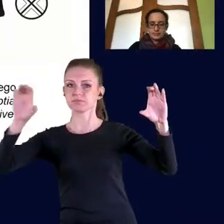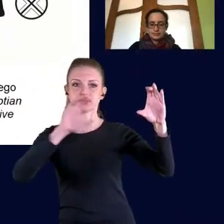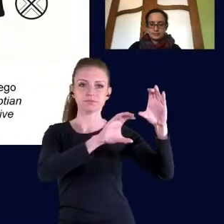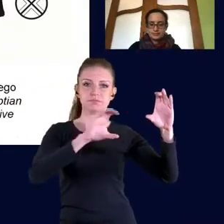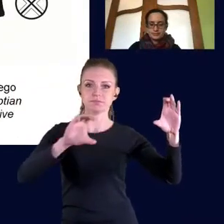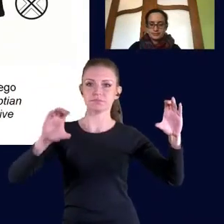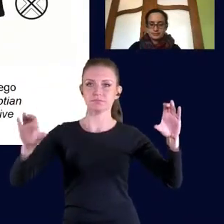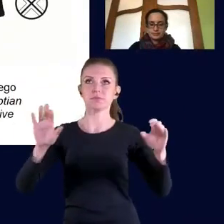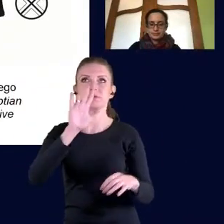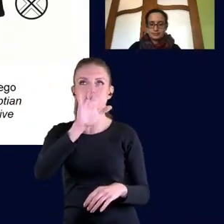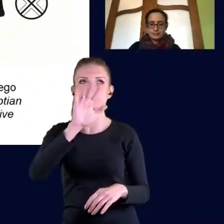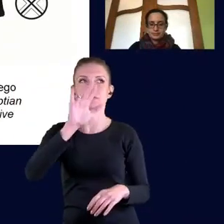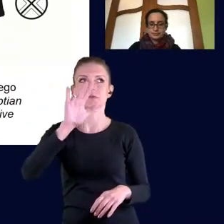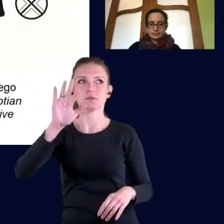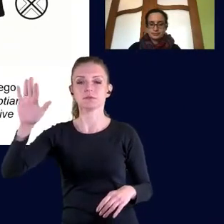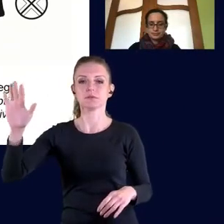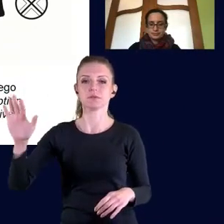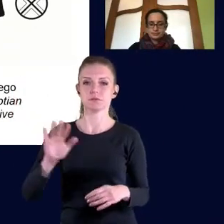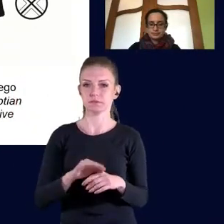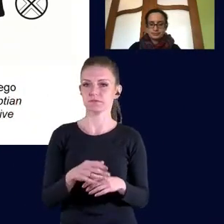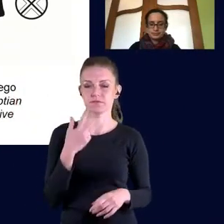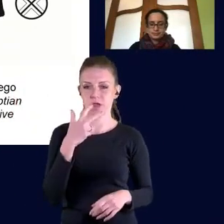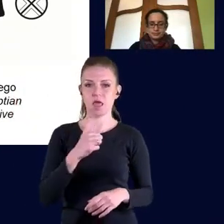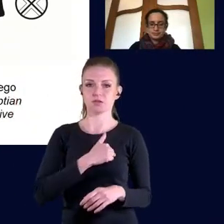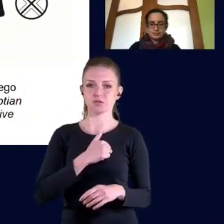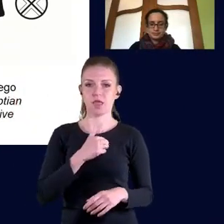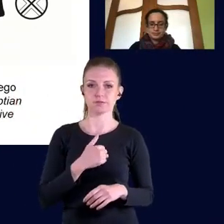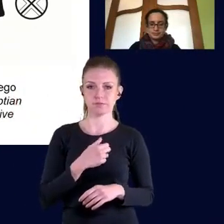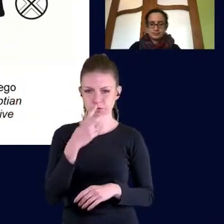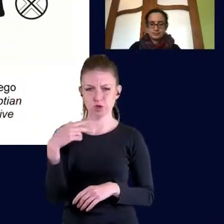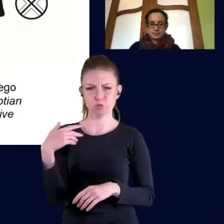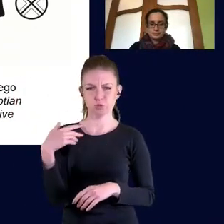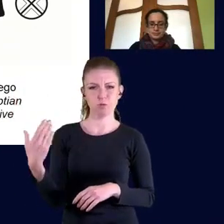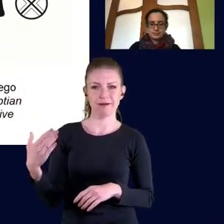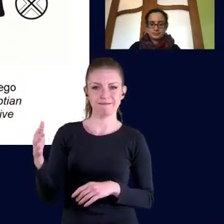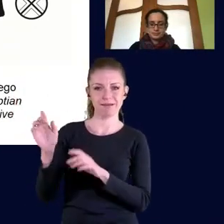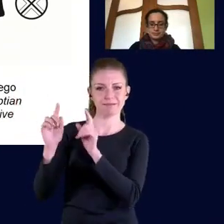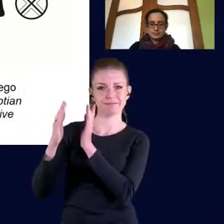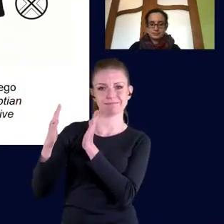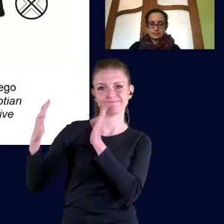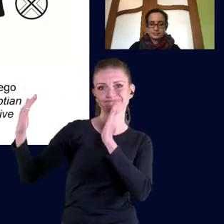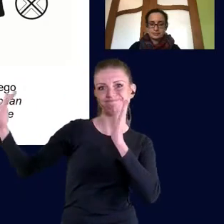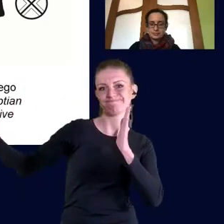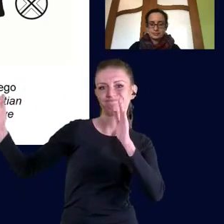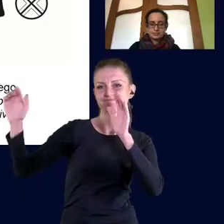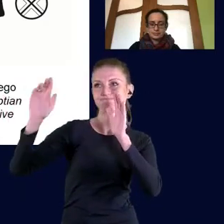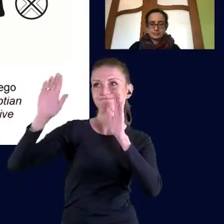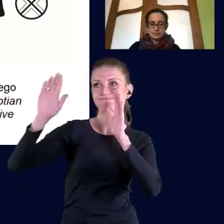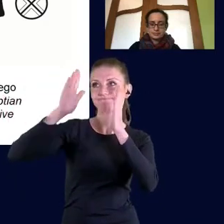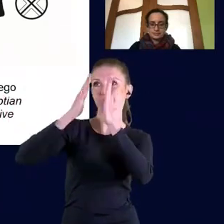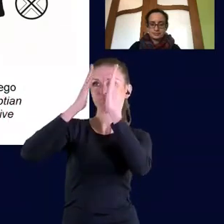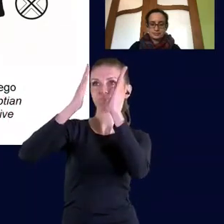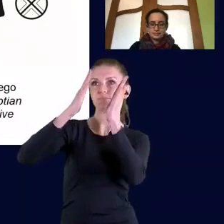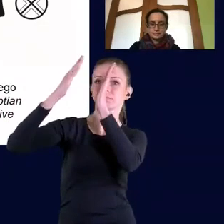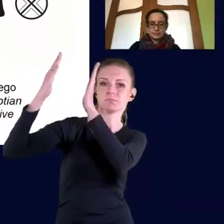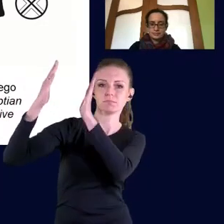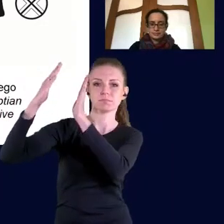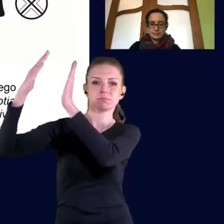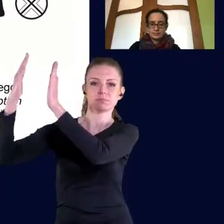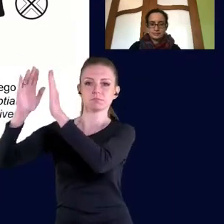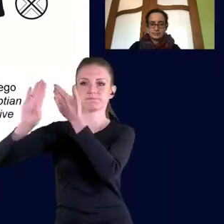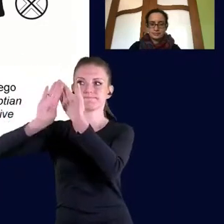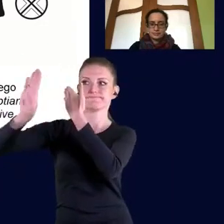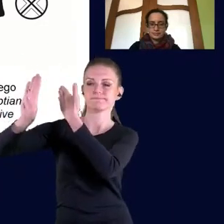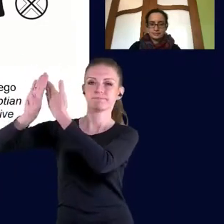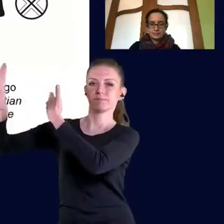i to pojawiło się po prawej stronie jest obserwować grafiki